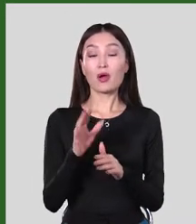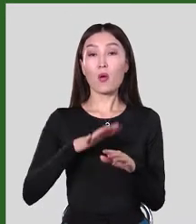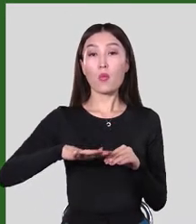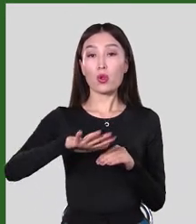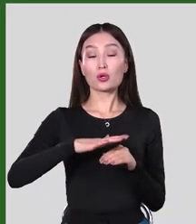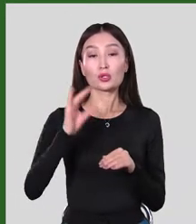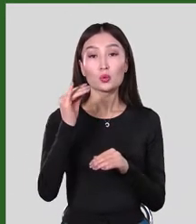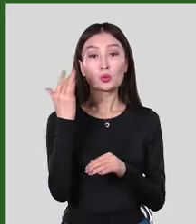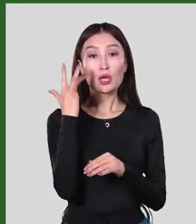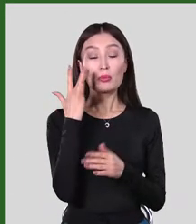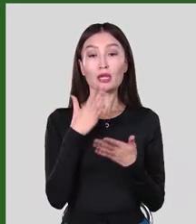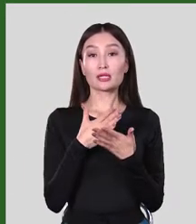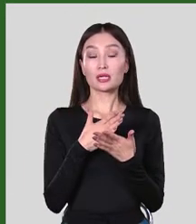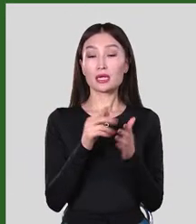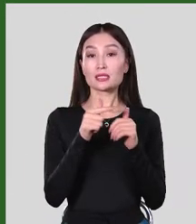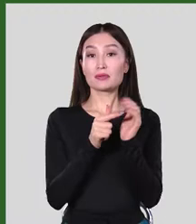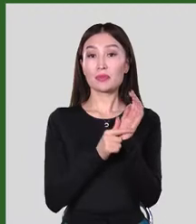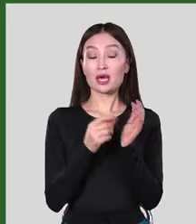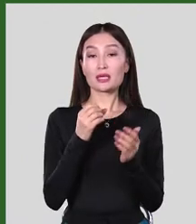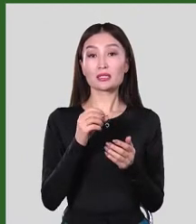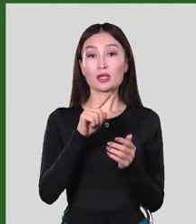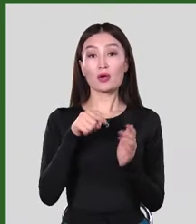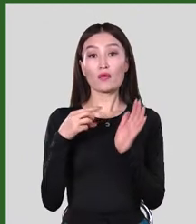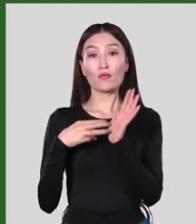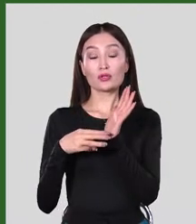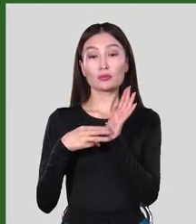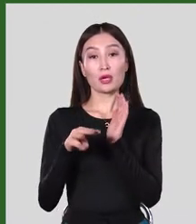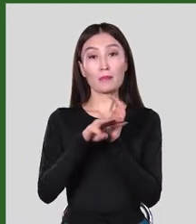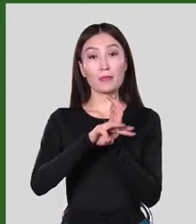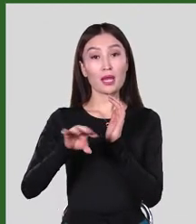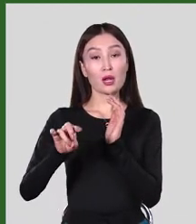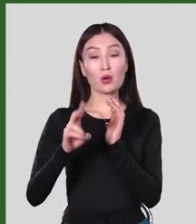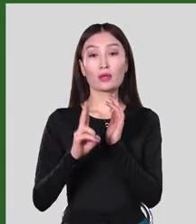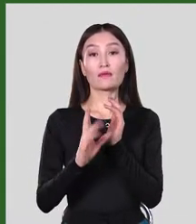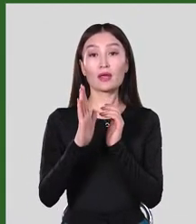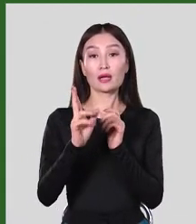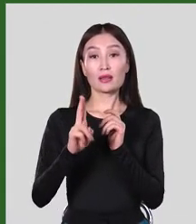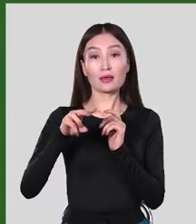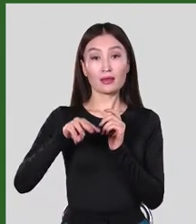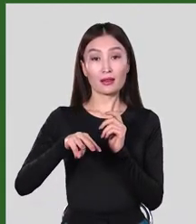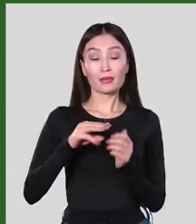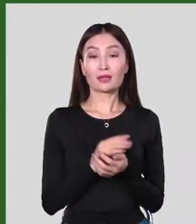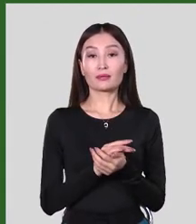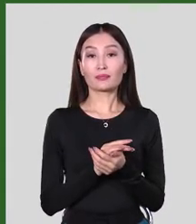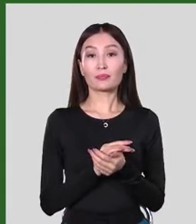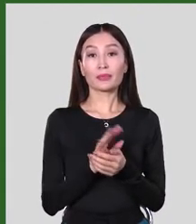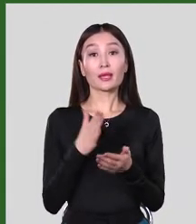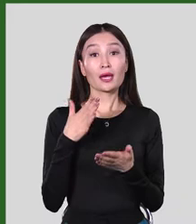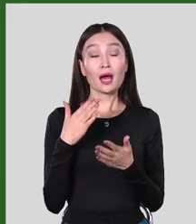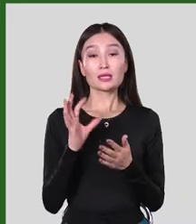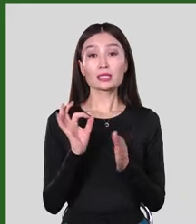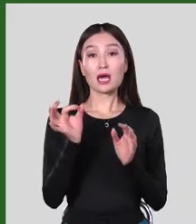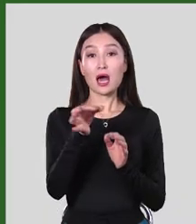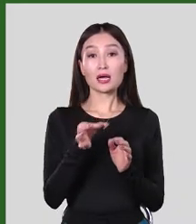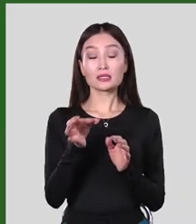Площадь Южной Америки составляет 17,8 миллионов квадратных километров, а с